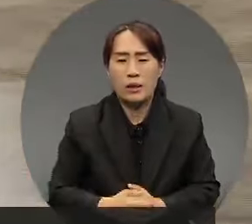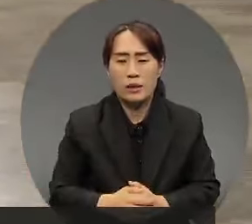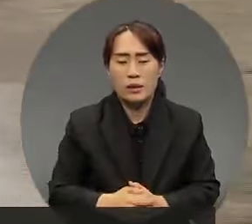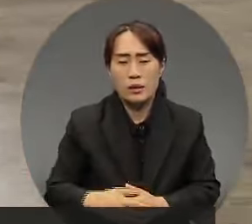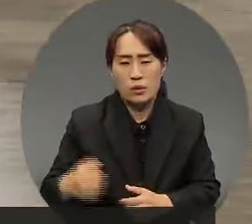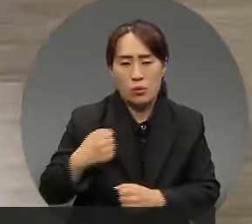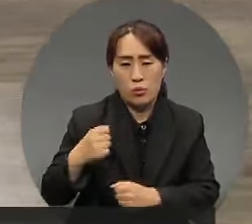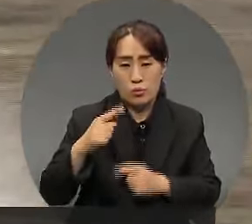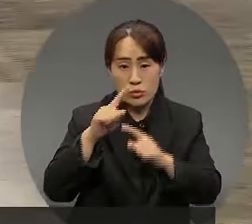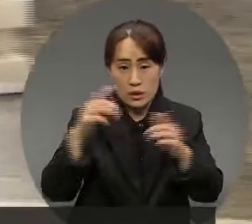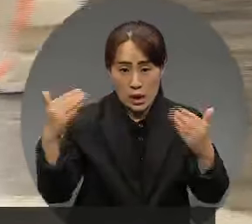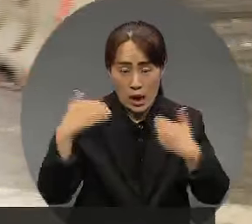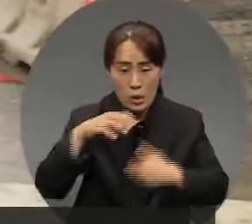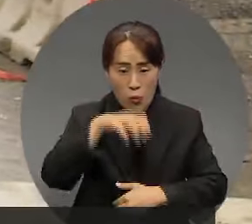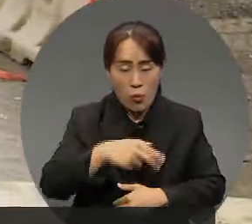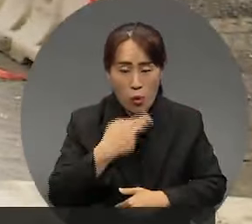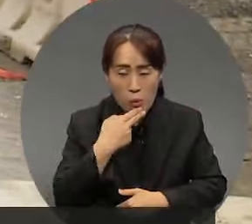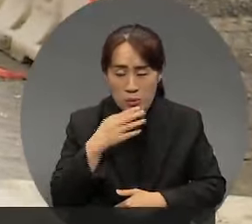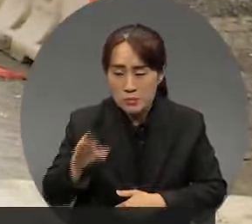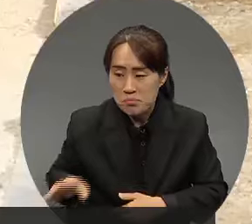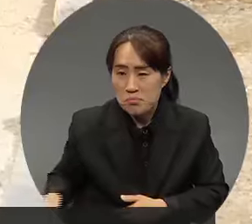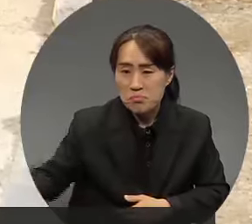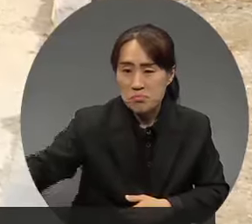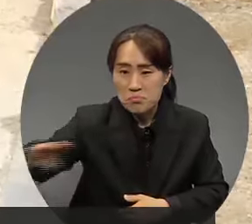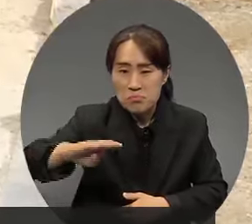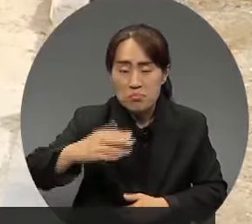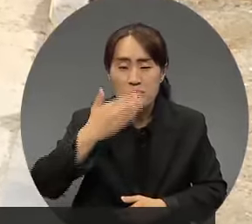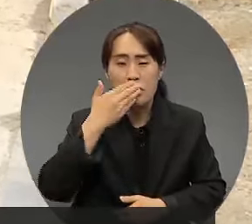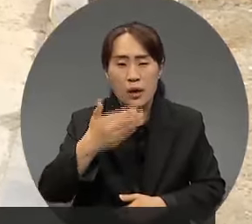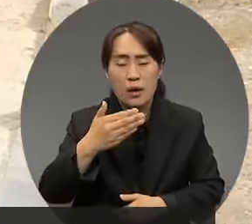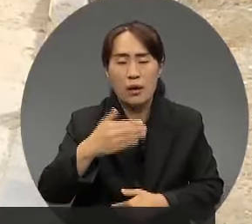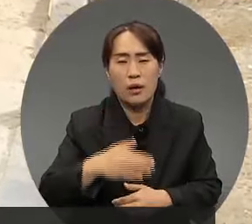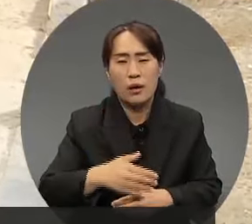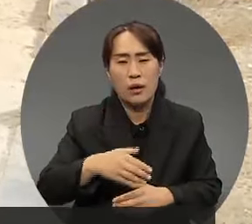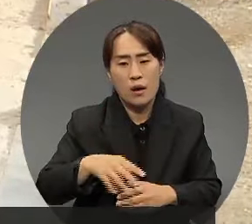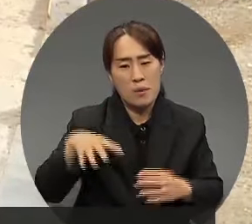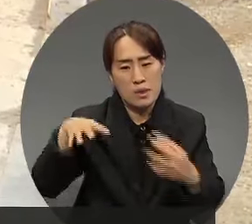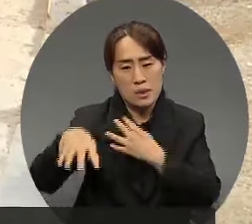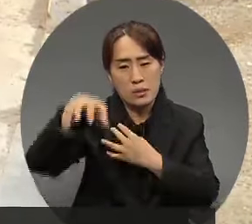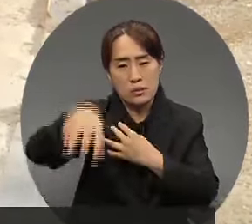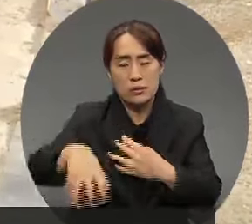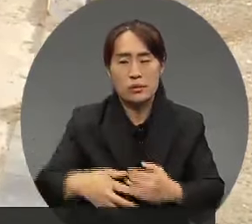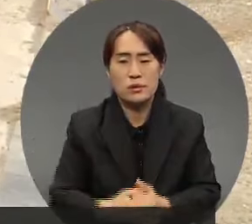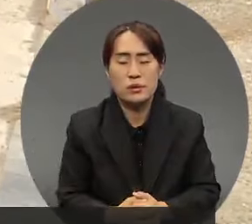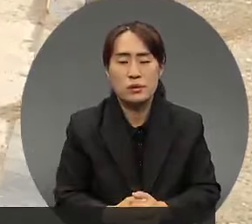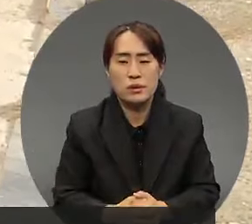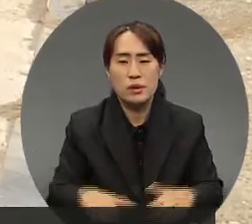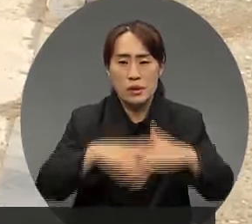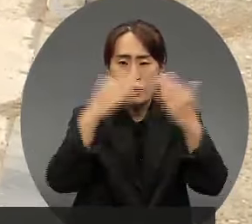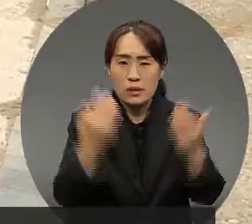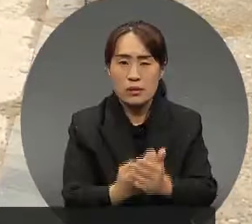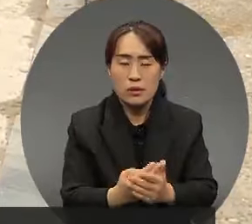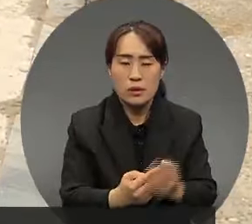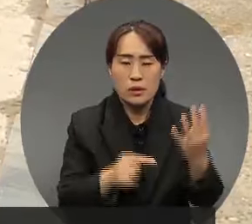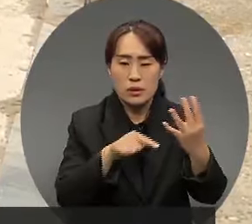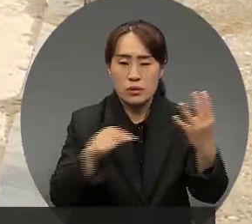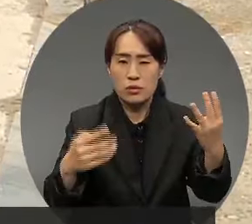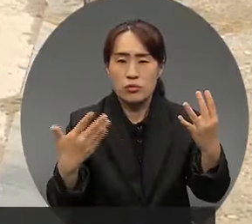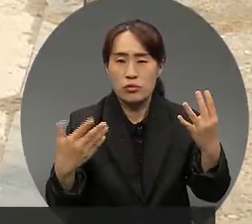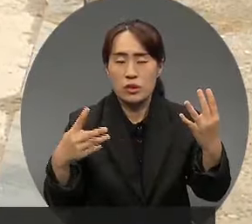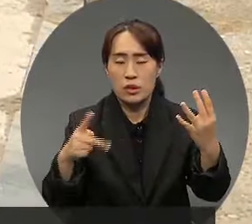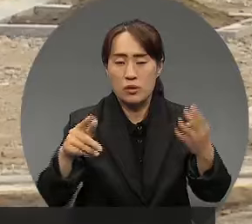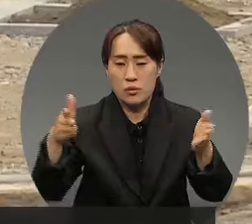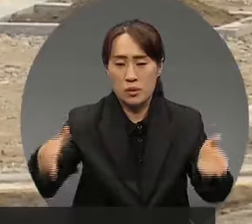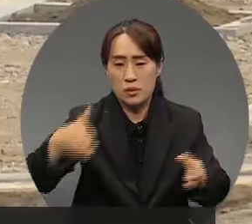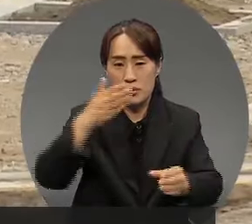지나지 않고도 이순호 진출입을 할 수 있게 하는 왕복 4차로 전체 4.94 km